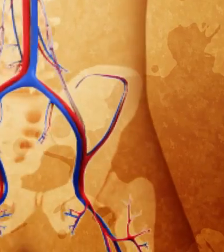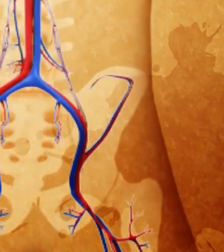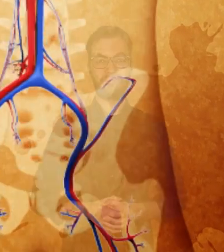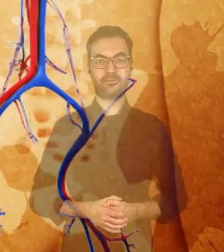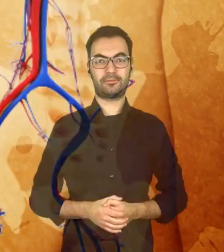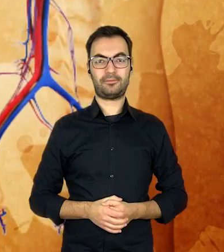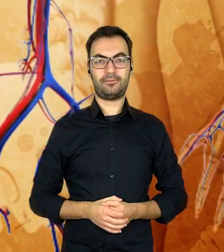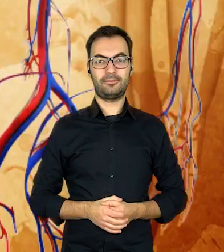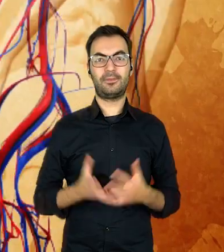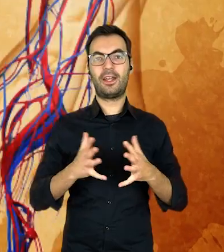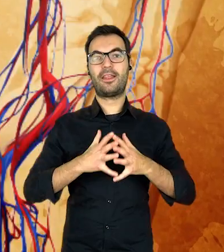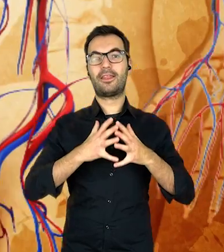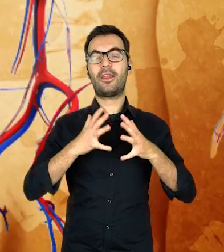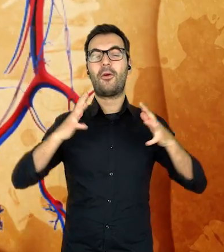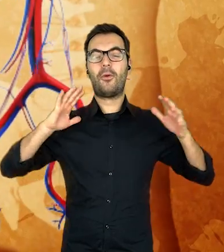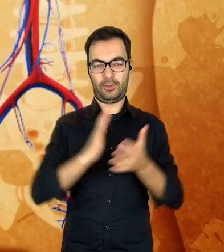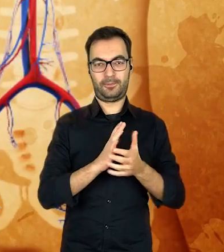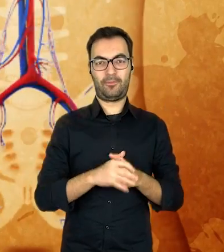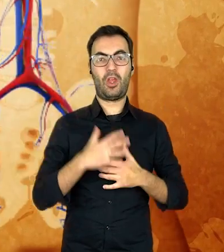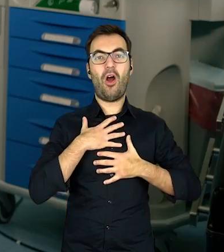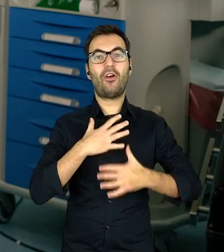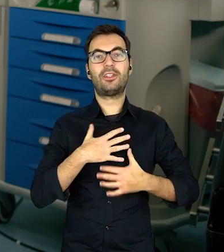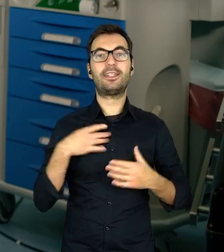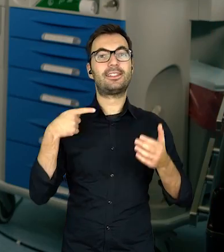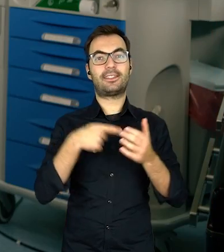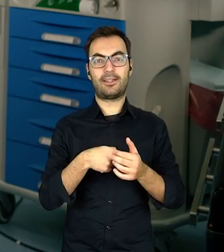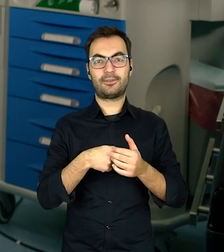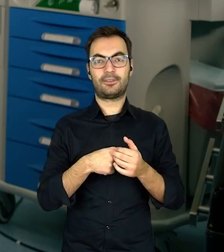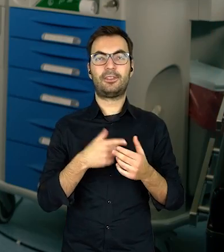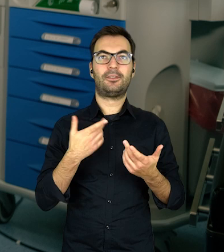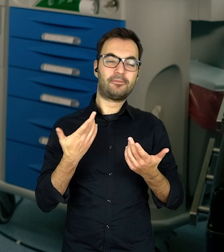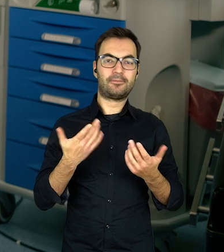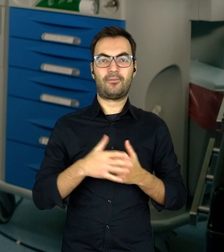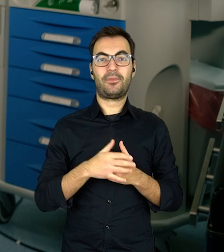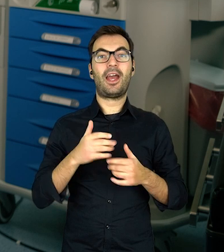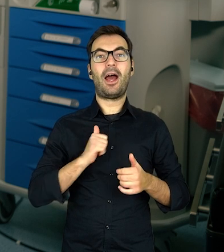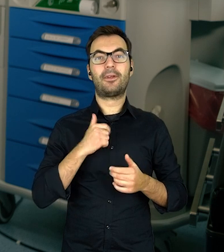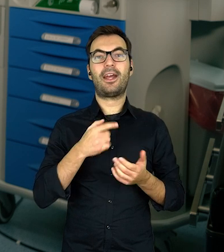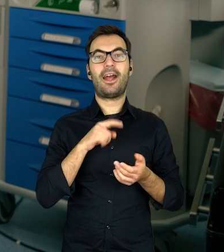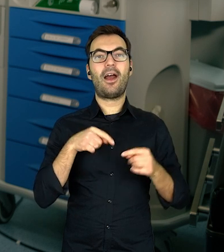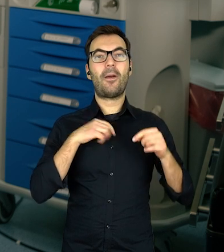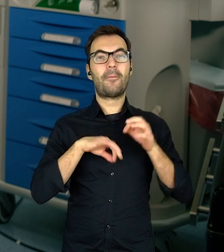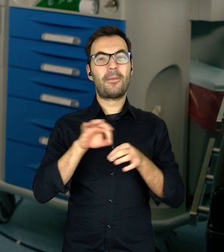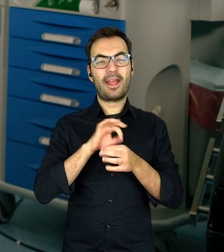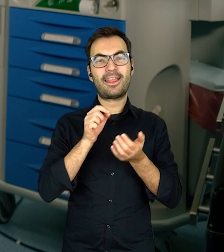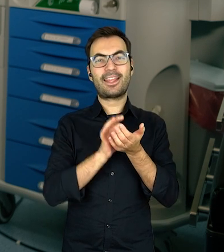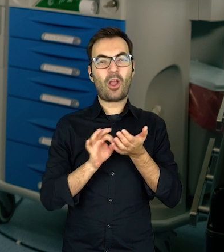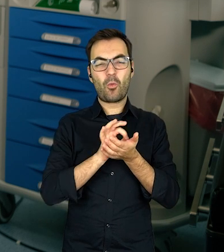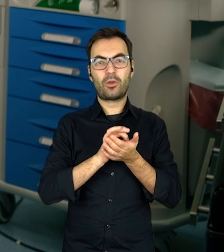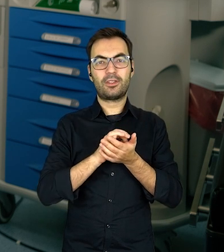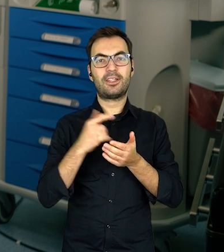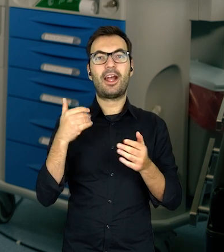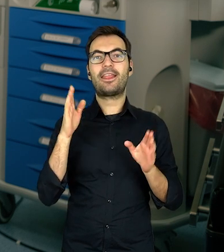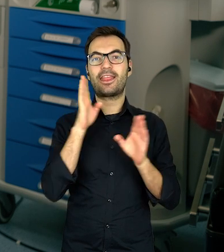W największym skrócie oddychanie służy do tego, czy oddychamy po to, by dostarczyć tkankom niezbędny im do działania